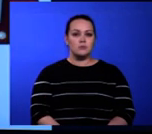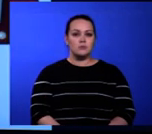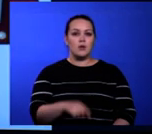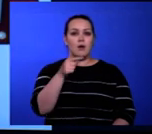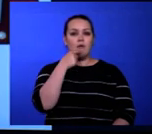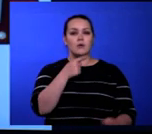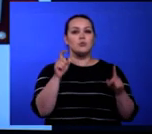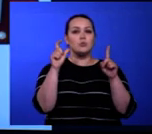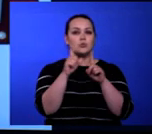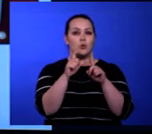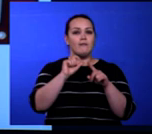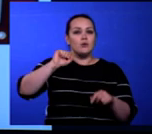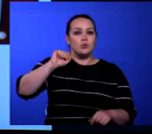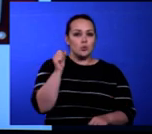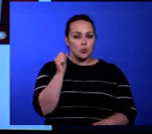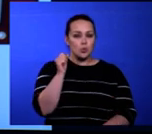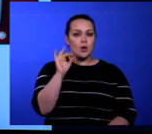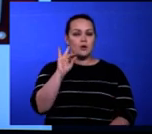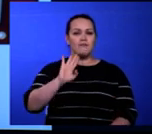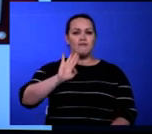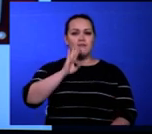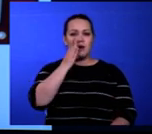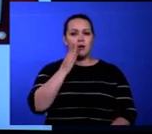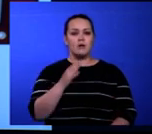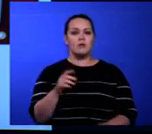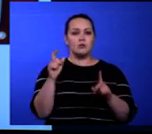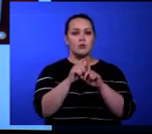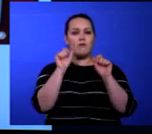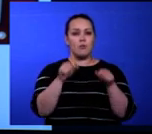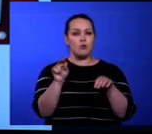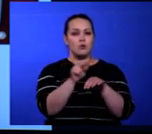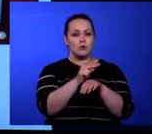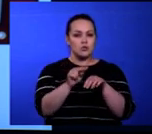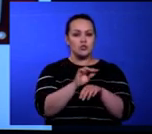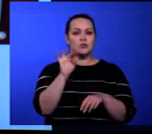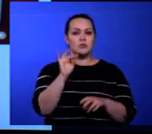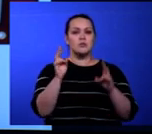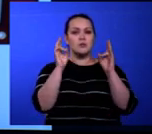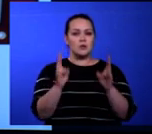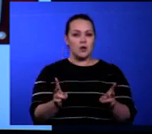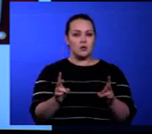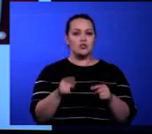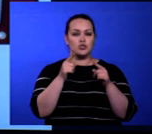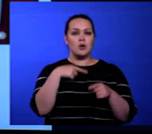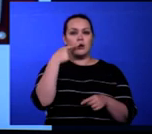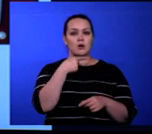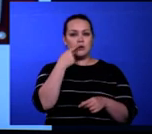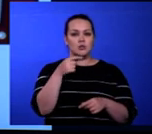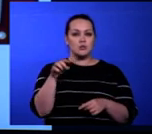говорим слово «друг» и «враг». Слово можно излечить и ранить. Определяем части речи.